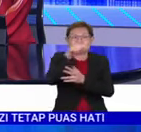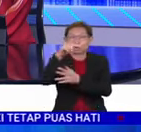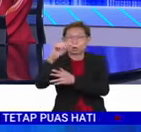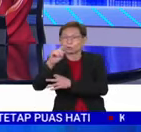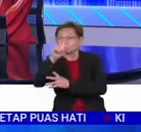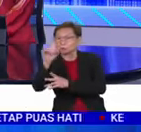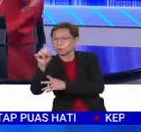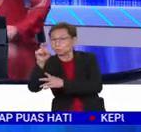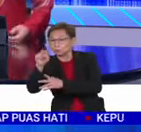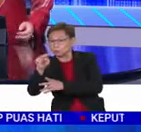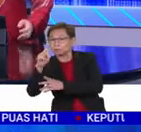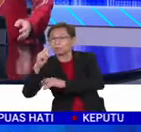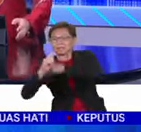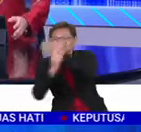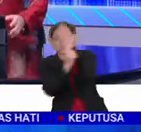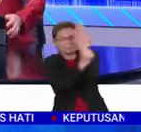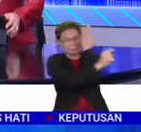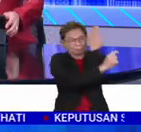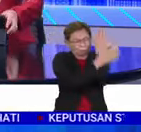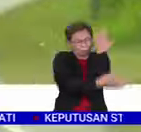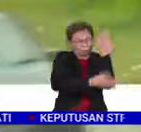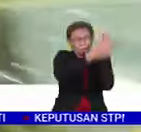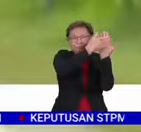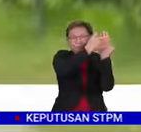punya butirannya.